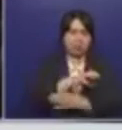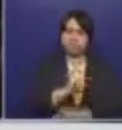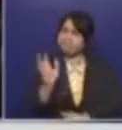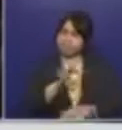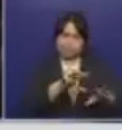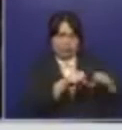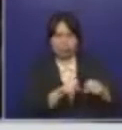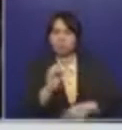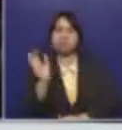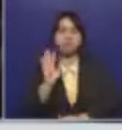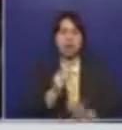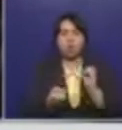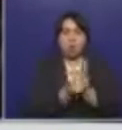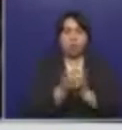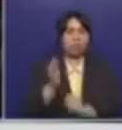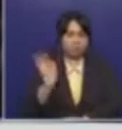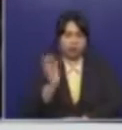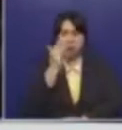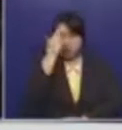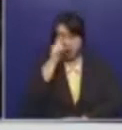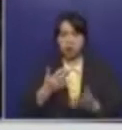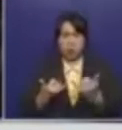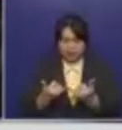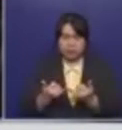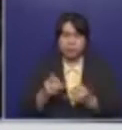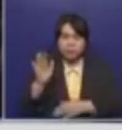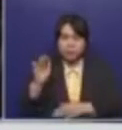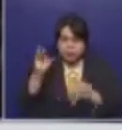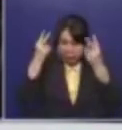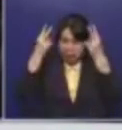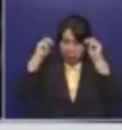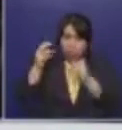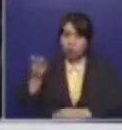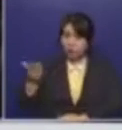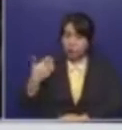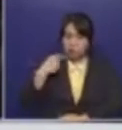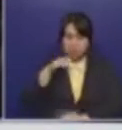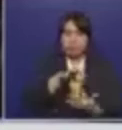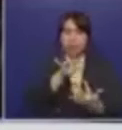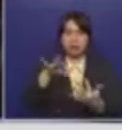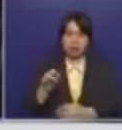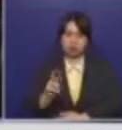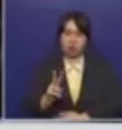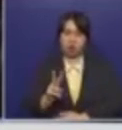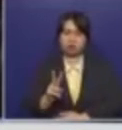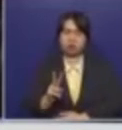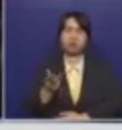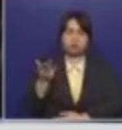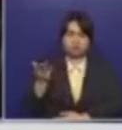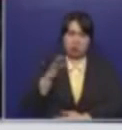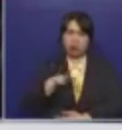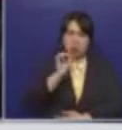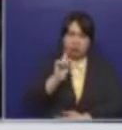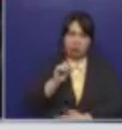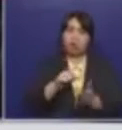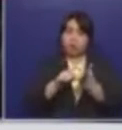ปรามหรือกระทำความรุนแรงใดๆเพราะตอนนี้ท่านนายกคะท่านอยู่ระหว่างทางสองแพ่งแล้วนะคะของท่านนายกว่าท่านจะเลือกในการ